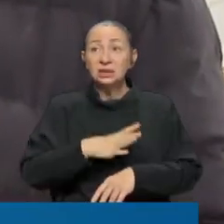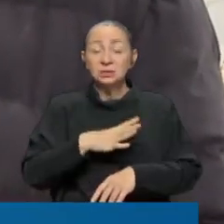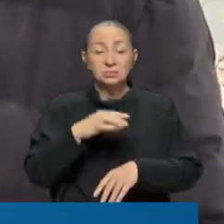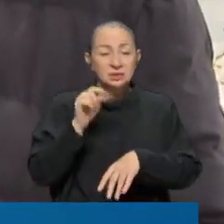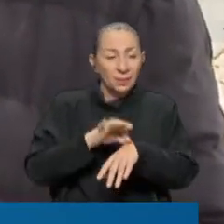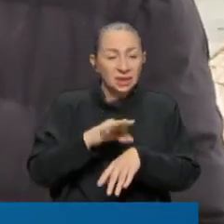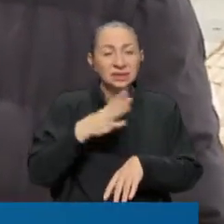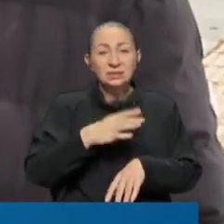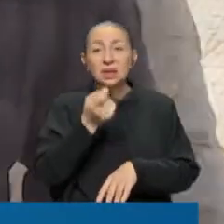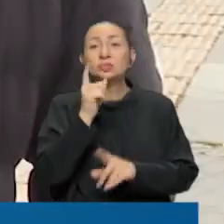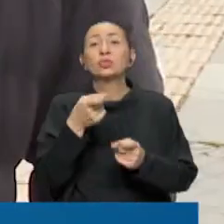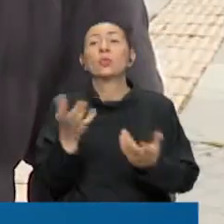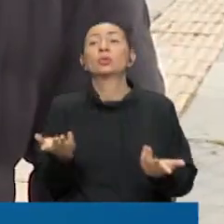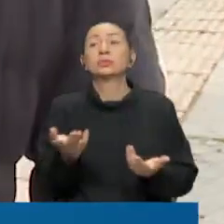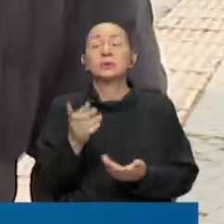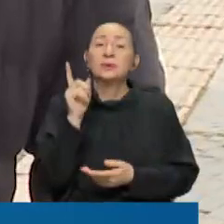zaman istediğimizi